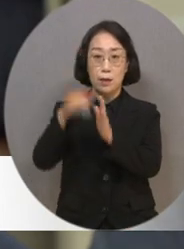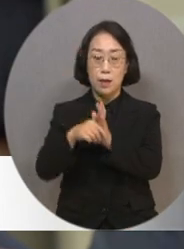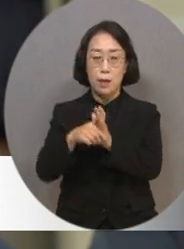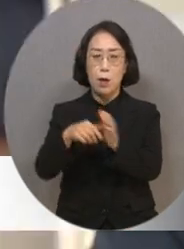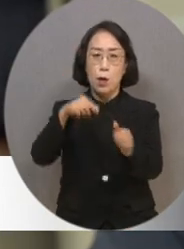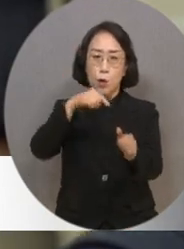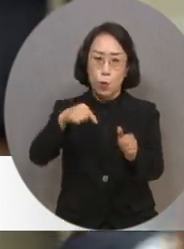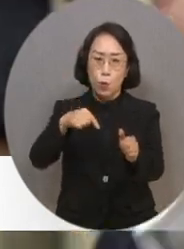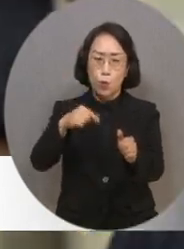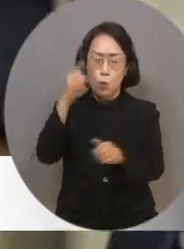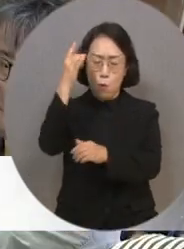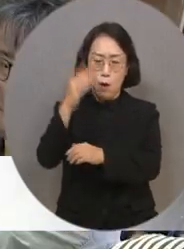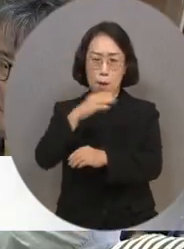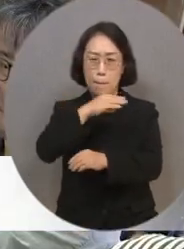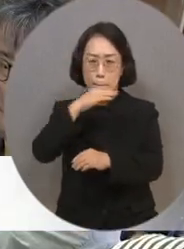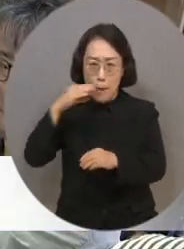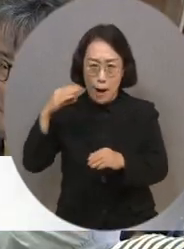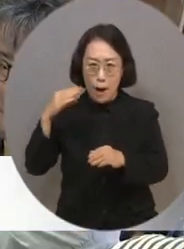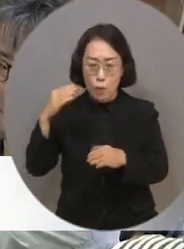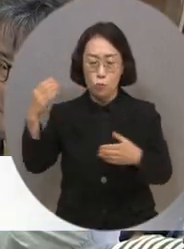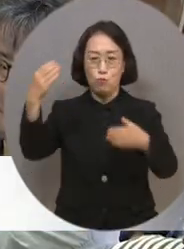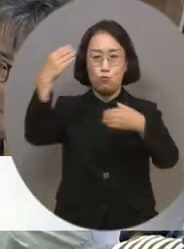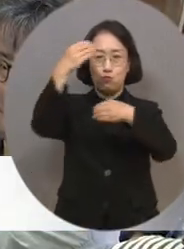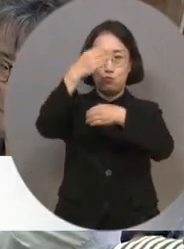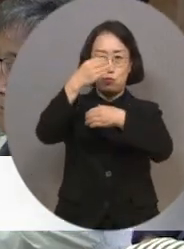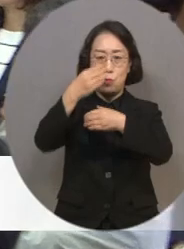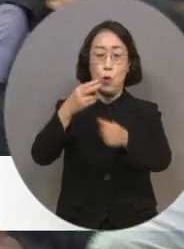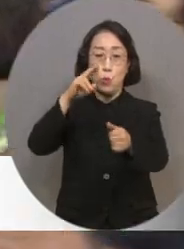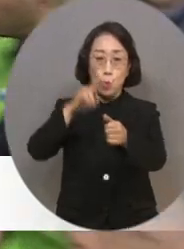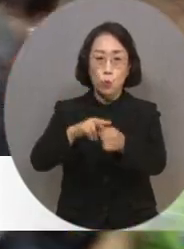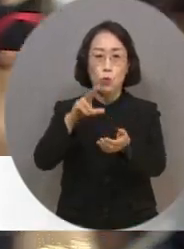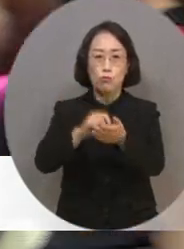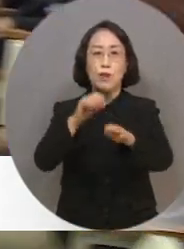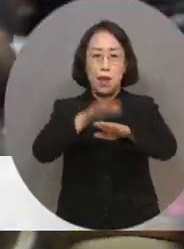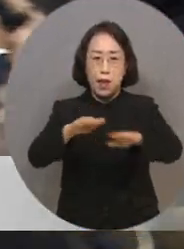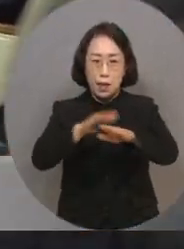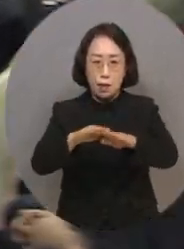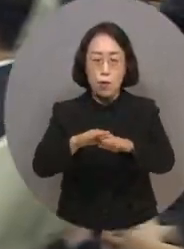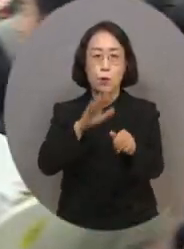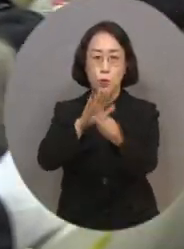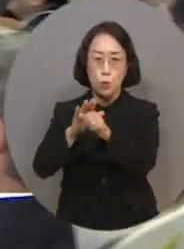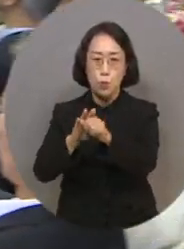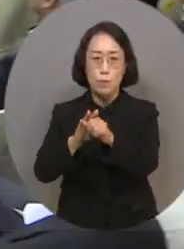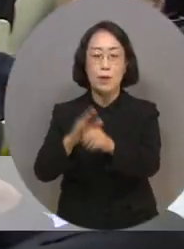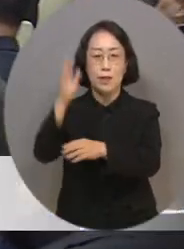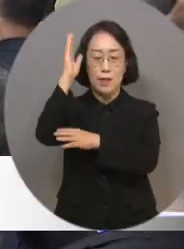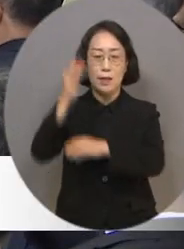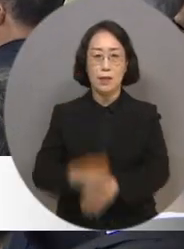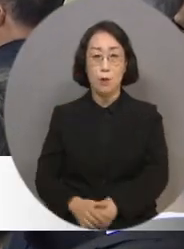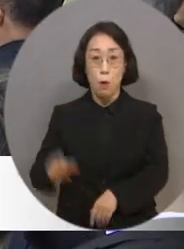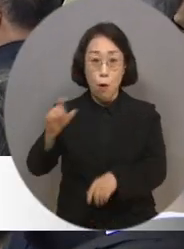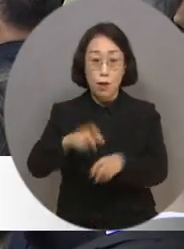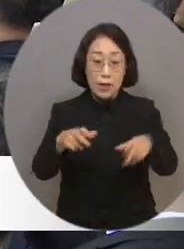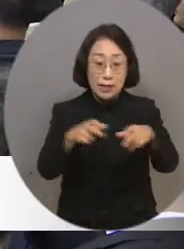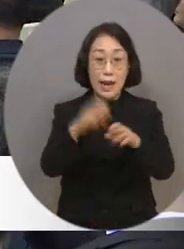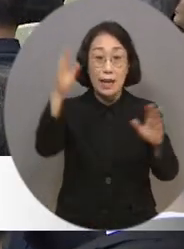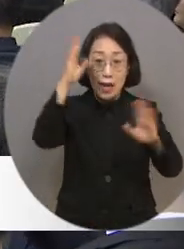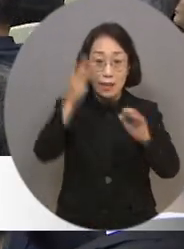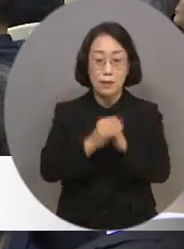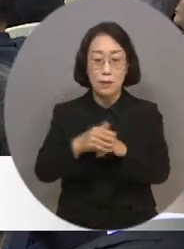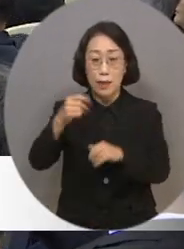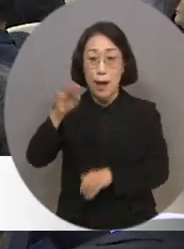을로 서울교육 에인 도전 과제를 극복하겠다고 강했습니다 더불어 장애학생과